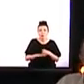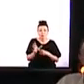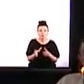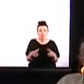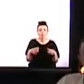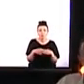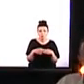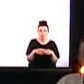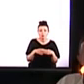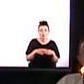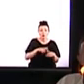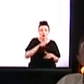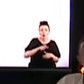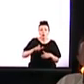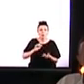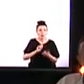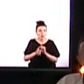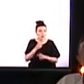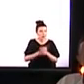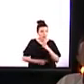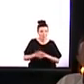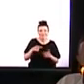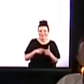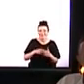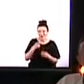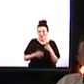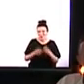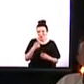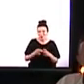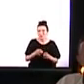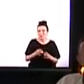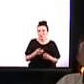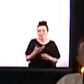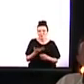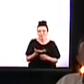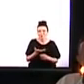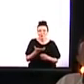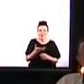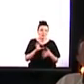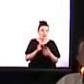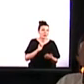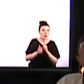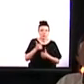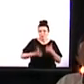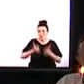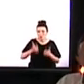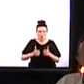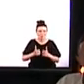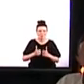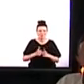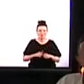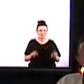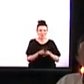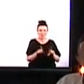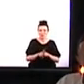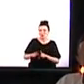sportowców z niepełnosprawnościami ten problem, ten rak, jaki toczy sport zawodowy, jest dokładnie na tym samym poziomie, co w